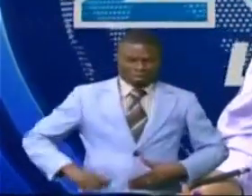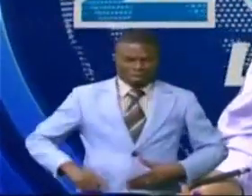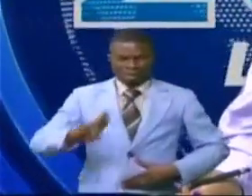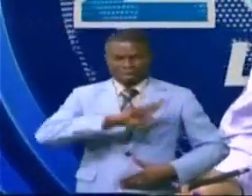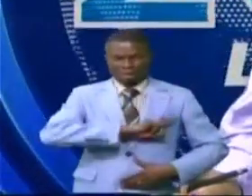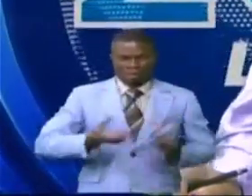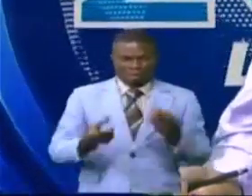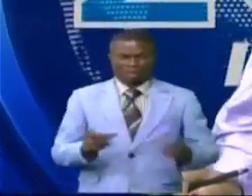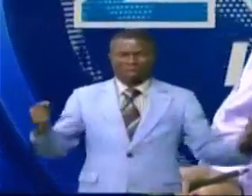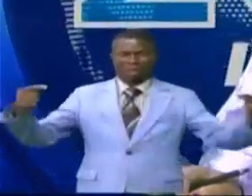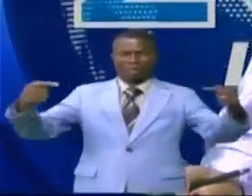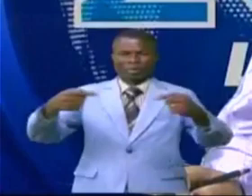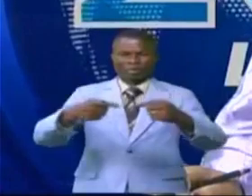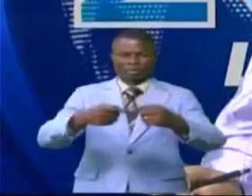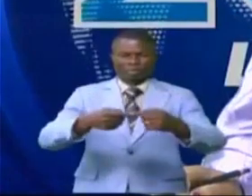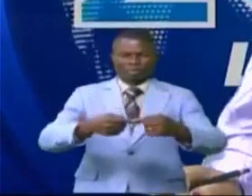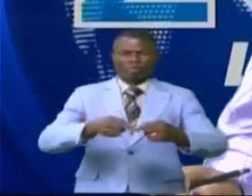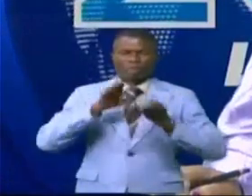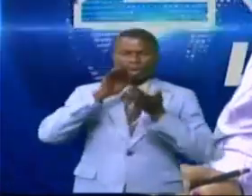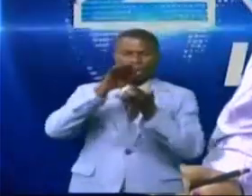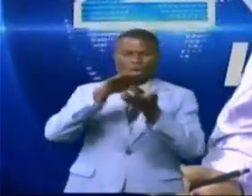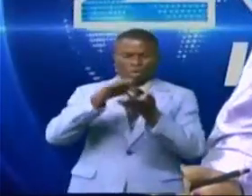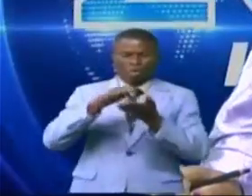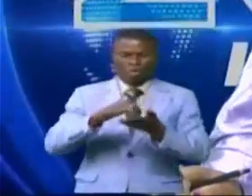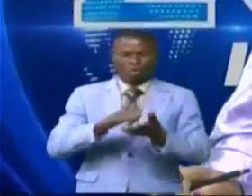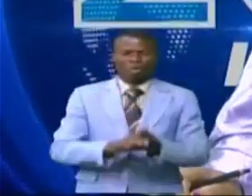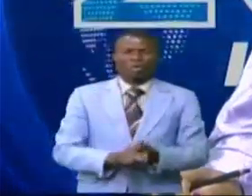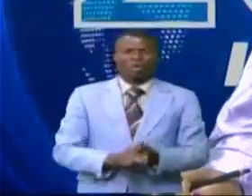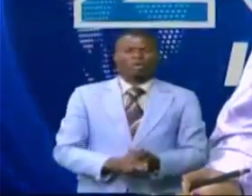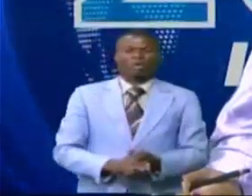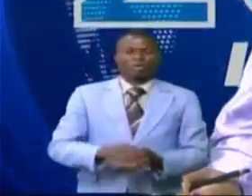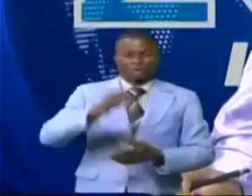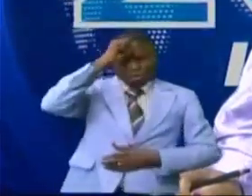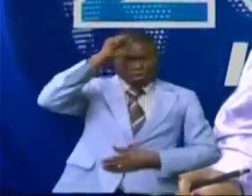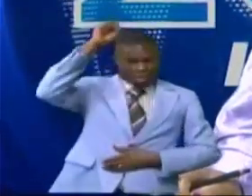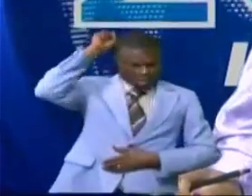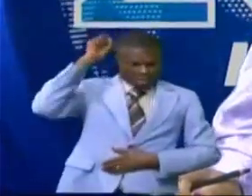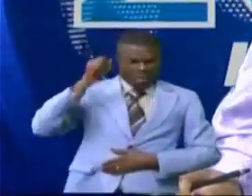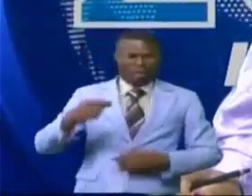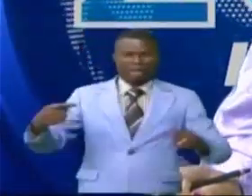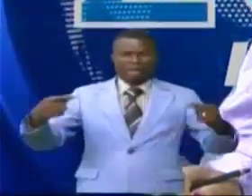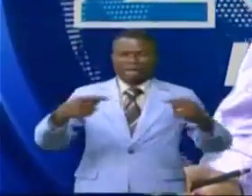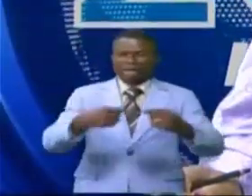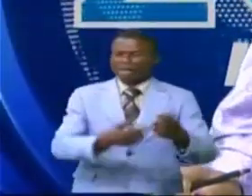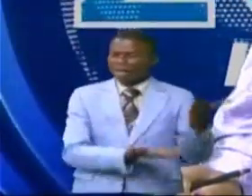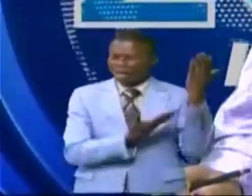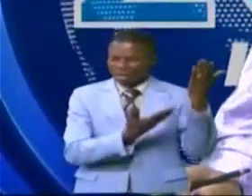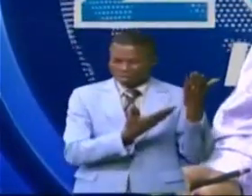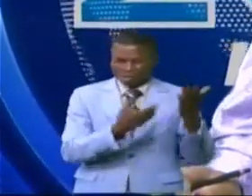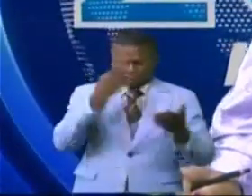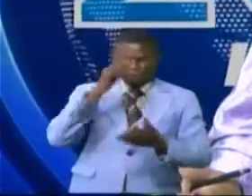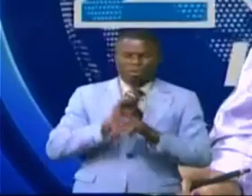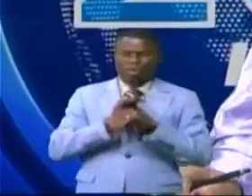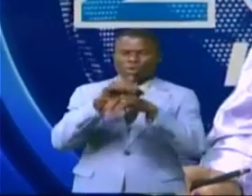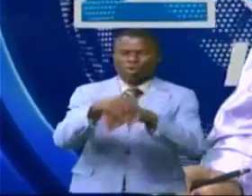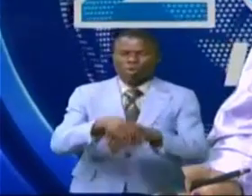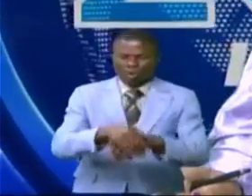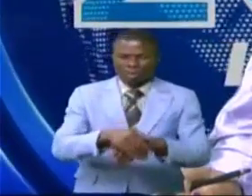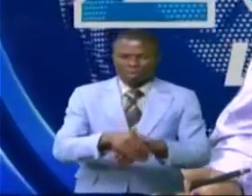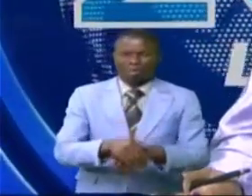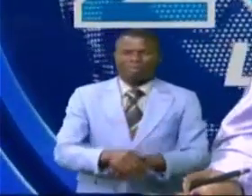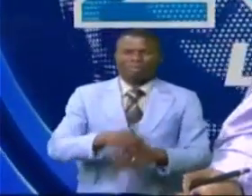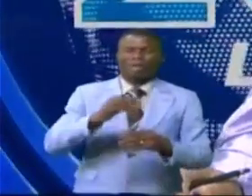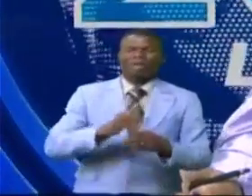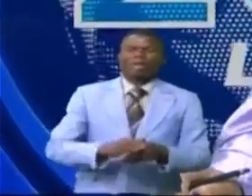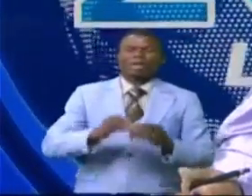RDC s'opposeront aux Crocodiles du Nil du Soudan, un match comptant pour les éliminatoires de la CAN 2023. Le moral de